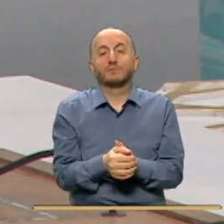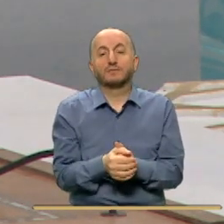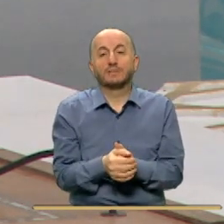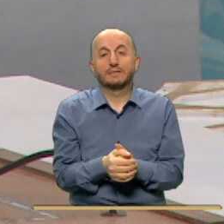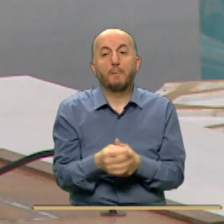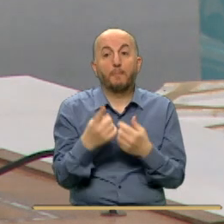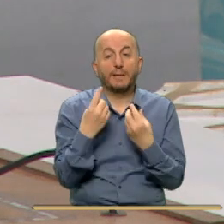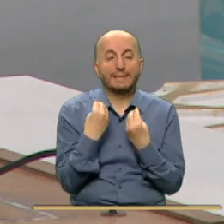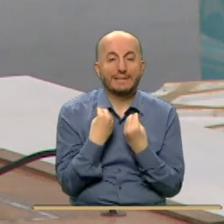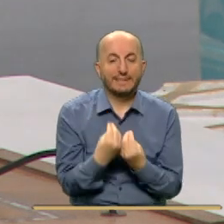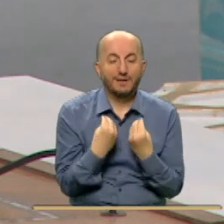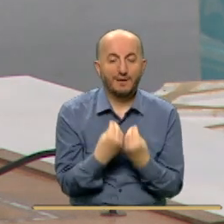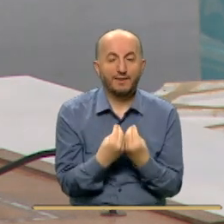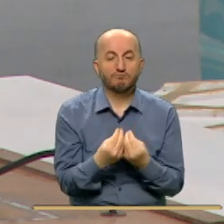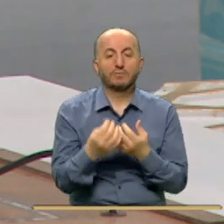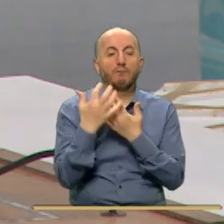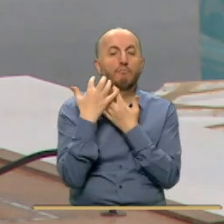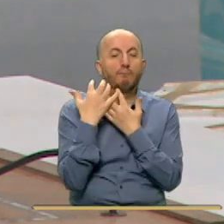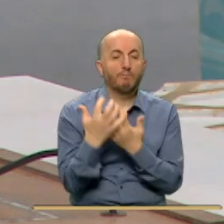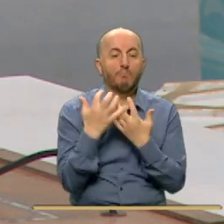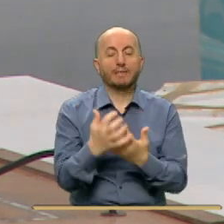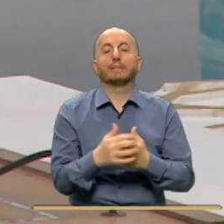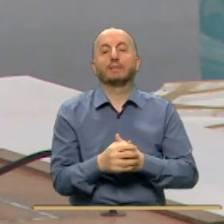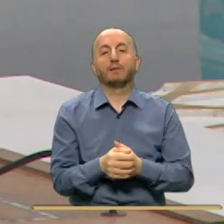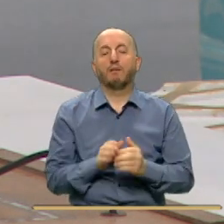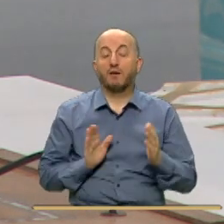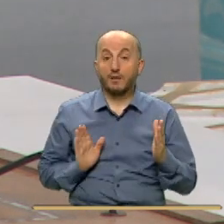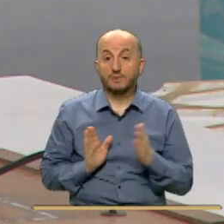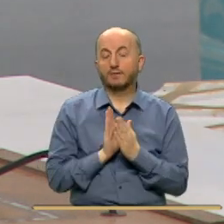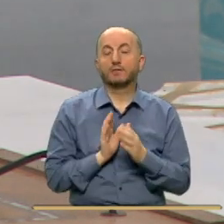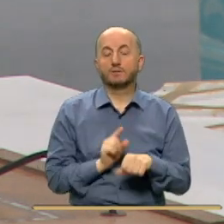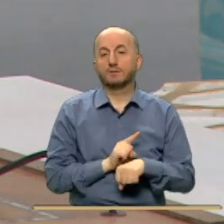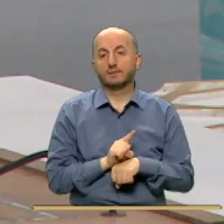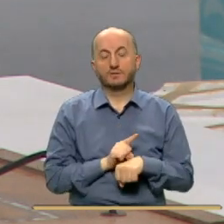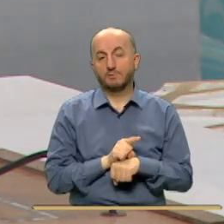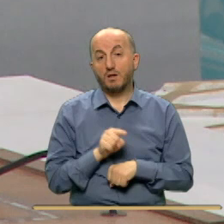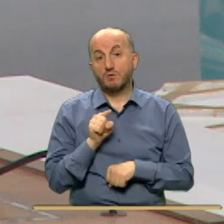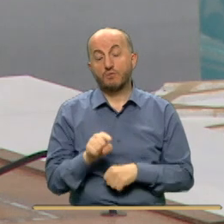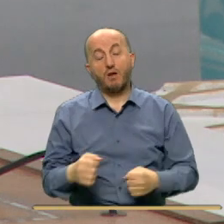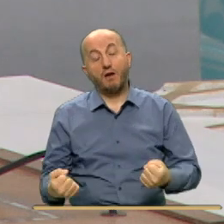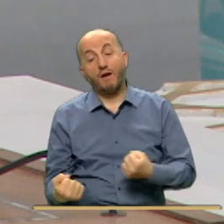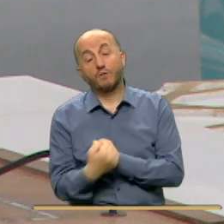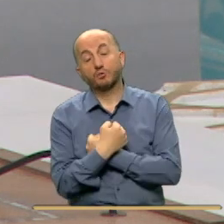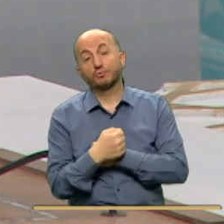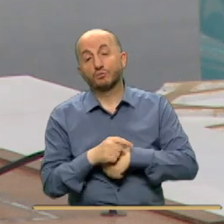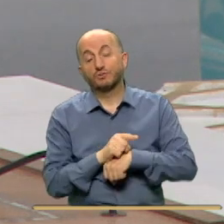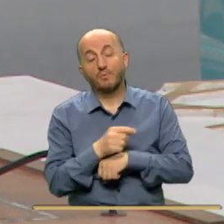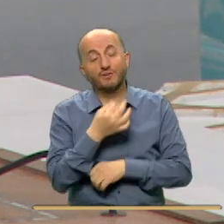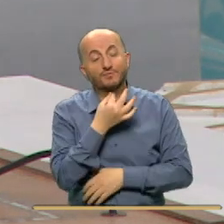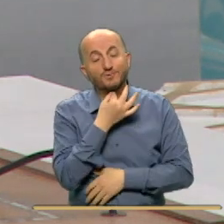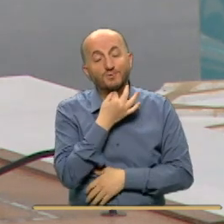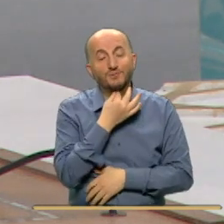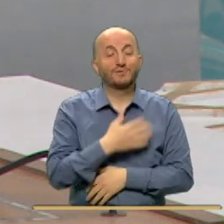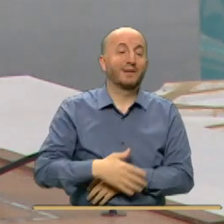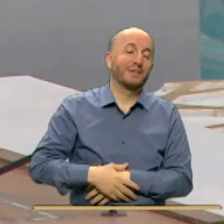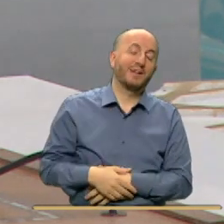Bir iyilikle, bir nimetle karşılaştığı zaman, ona kavuştuğu zaman şükreder, bu da